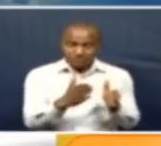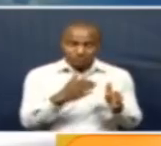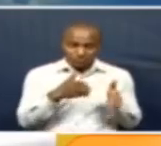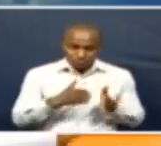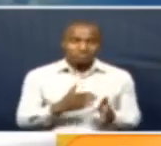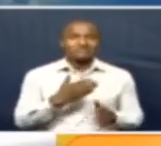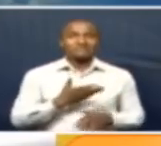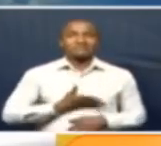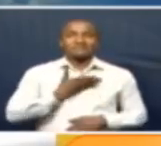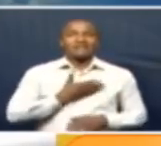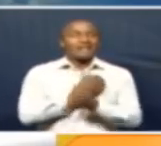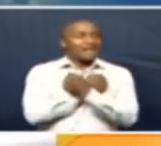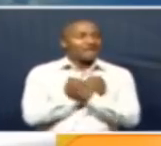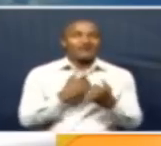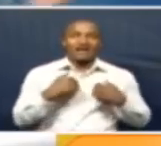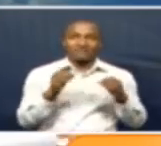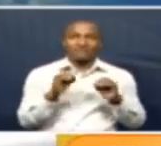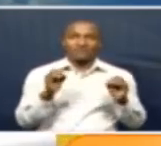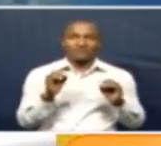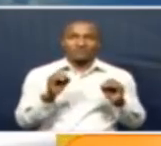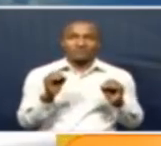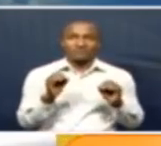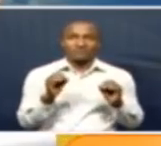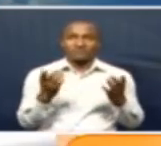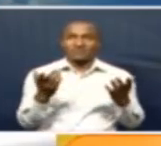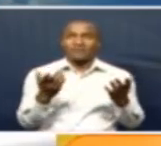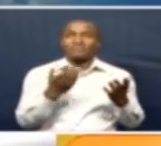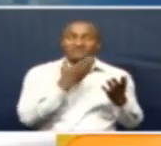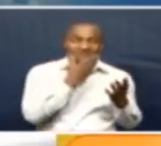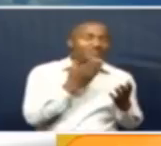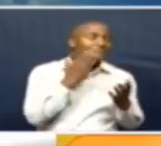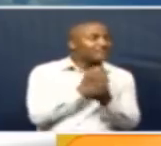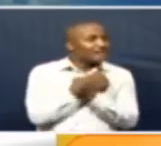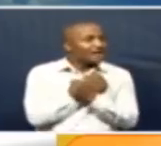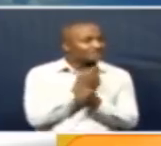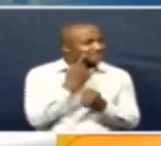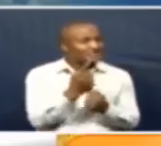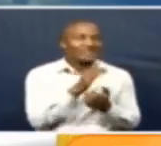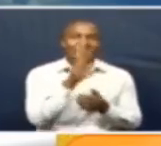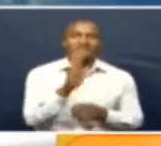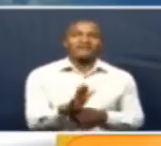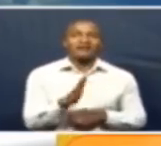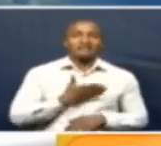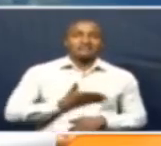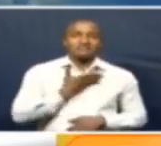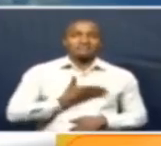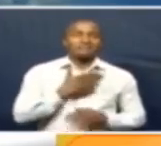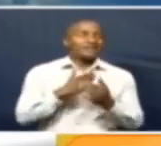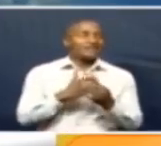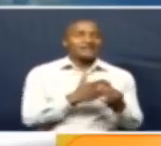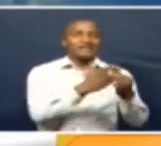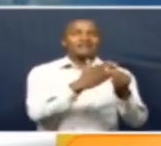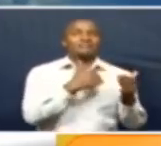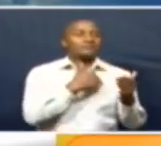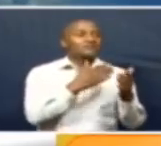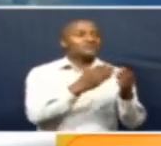anja waiona rafu. Mimi kama singeweza kusema rafu ya daddy ama ya mom. So ile anga ilini drive mahali niliona the way,